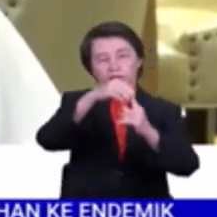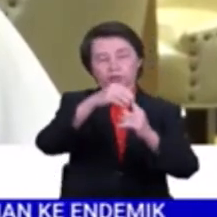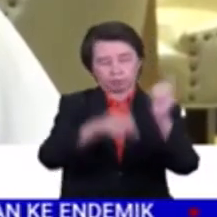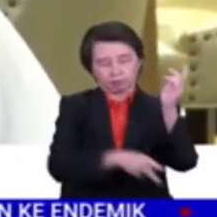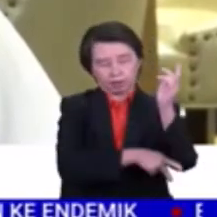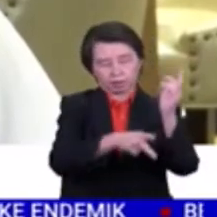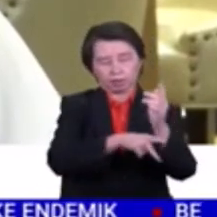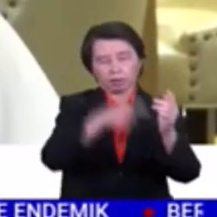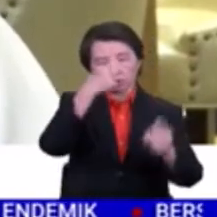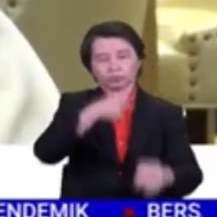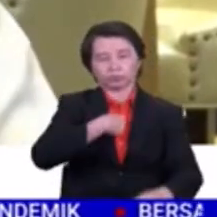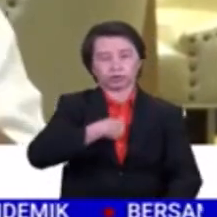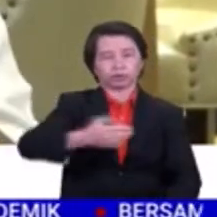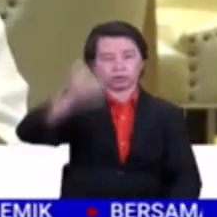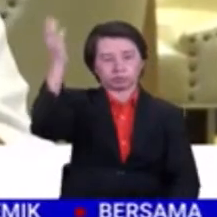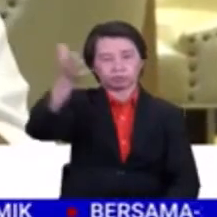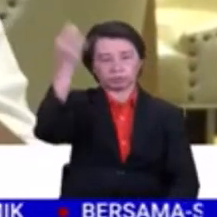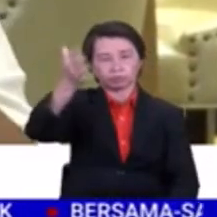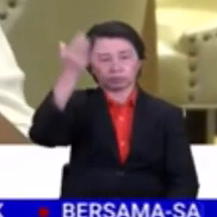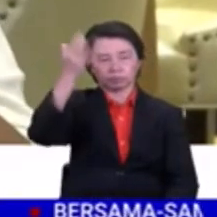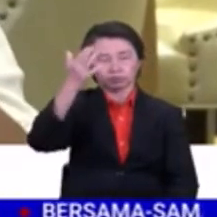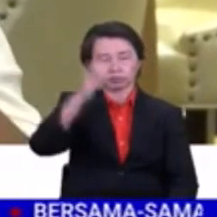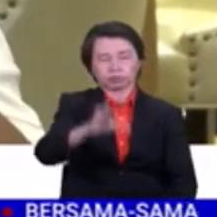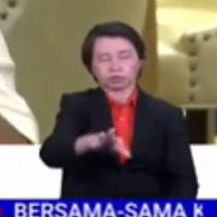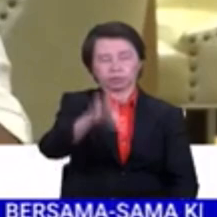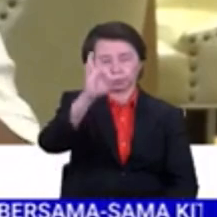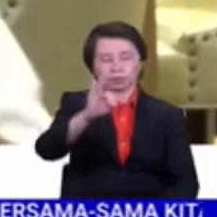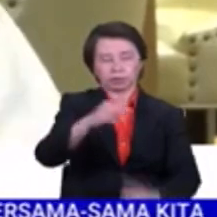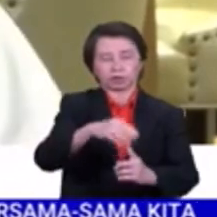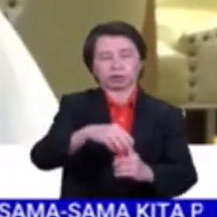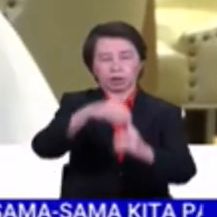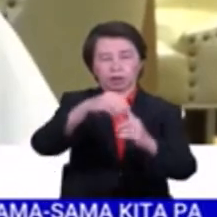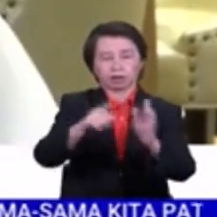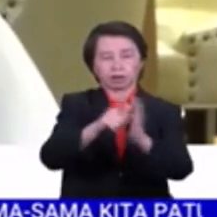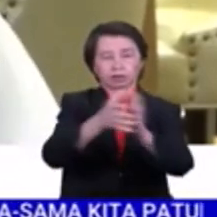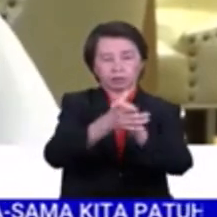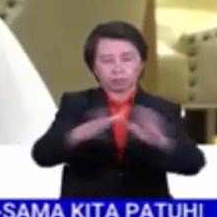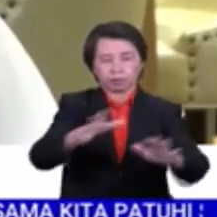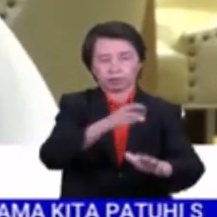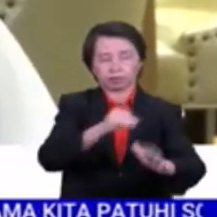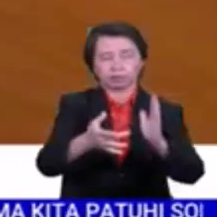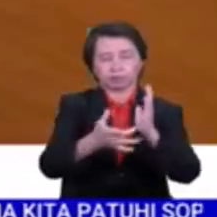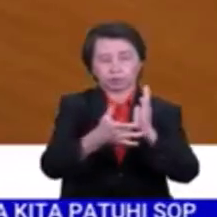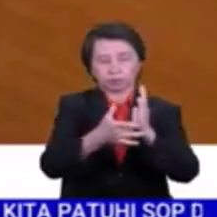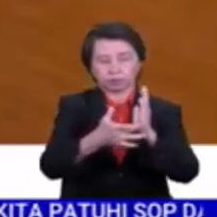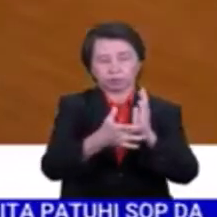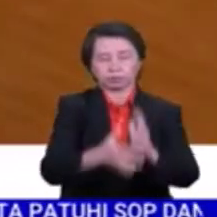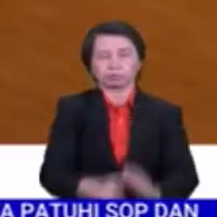untuk saya bentangkan kepada jawatankuasa pilihan khas kesihatan dan teknologi.